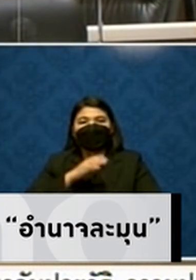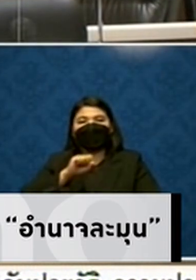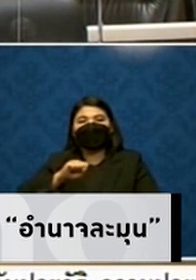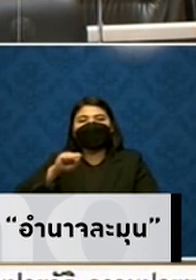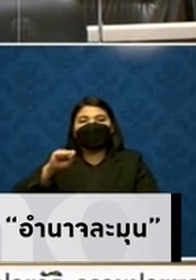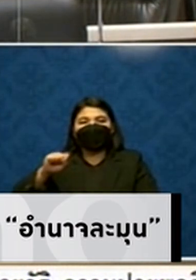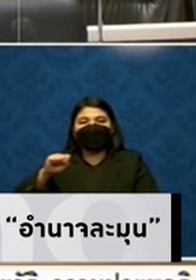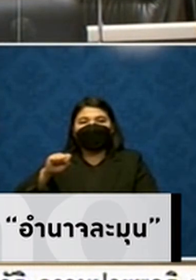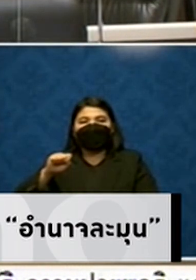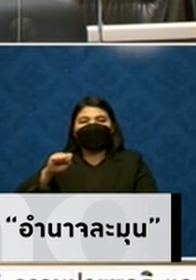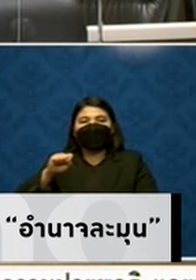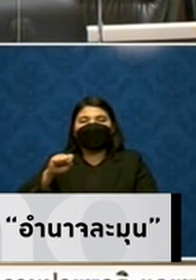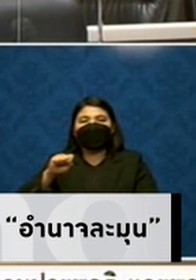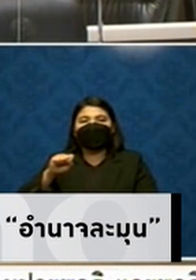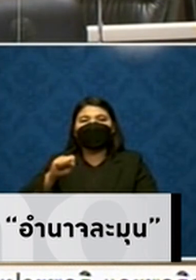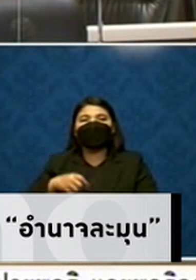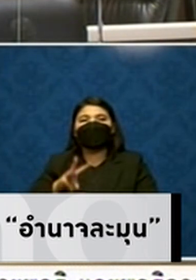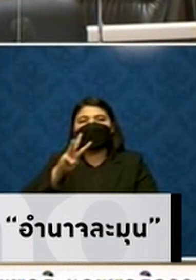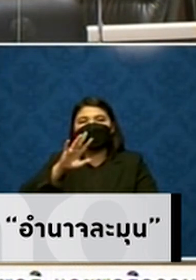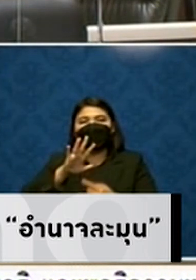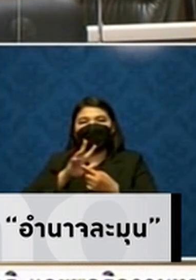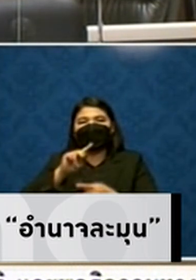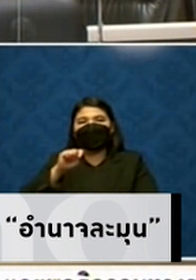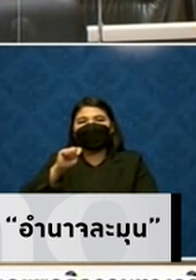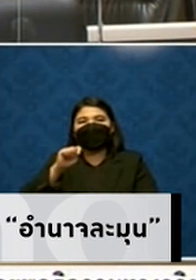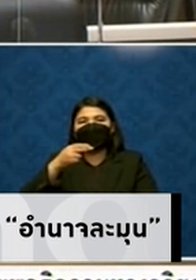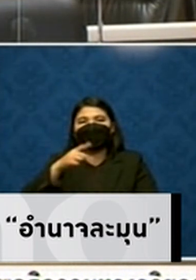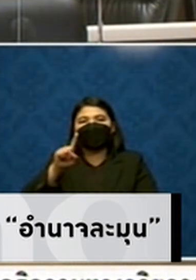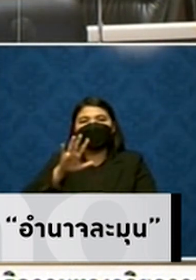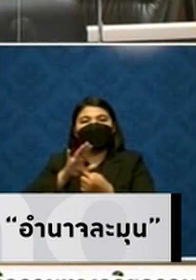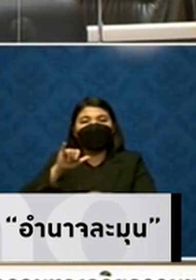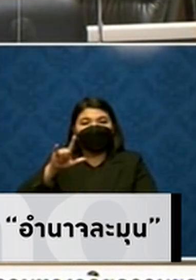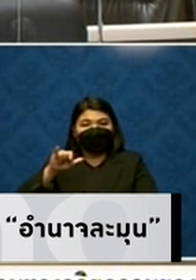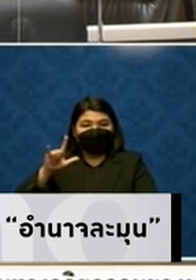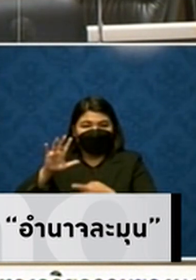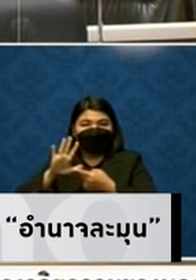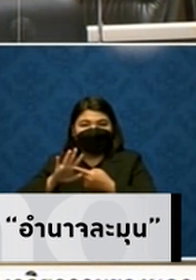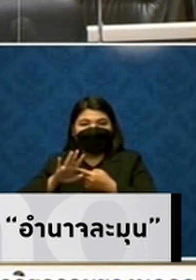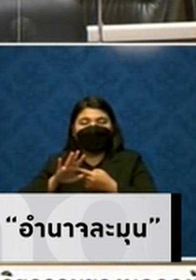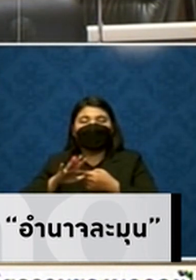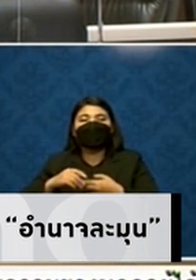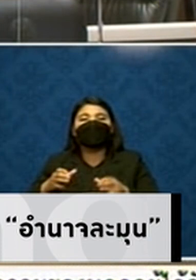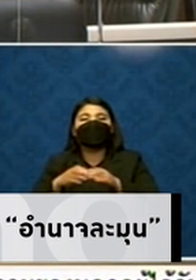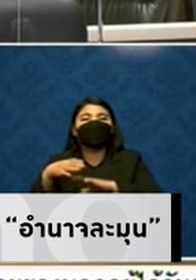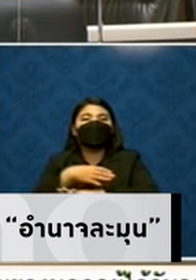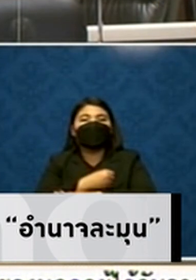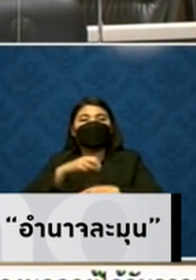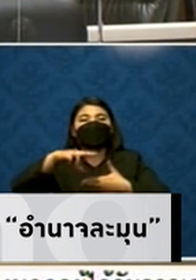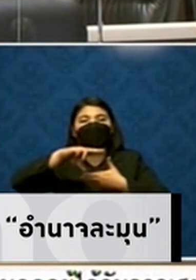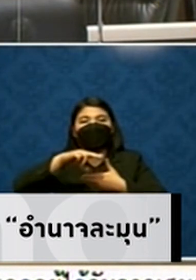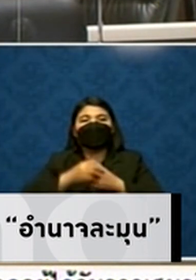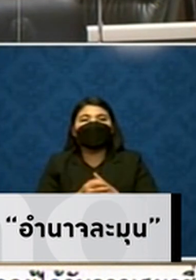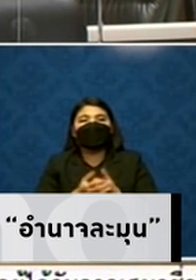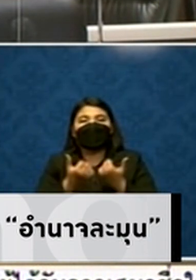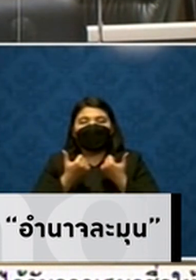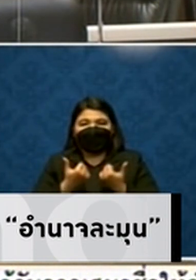นะฮะเรื่องของการเนี่ยหลังจากไปศึกษางบปี66แล้วเนี่ยนะครับก็ตั้งข้อสังเกตว่าการทำงานร่วมซอฟต์พาวเวอร์ของภาครัฐแบบต่างกระทรวงต่างคนต่างทำใช้งบกระจัด